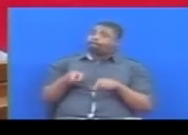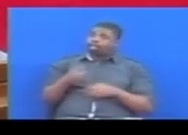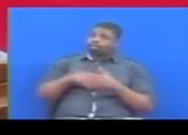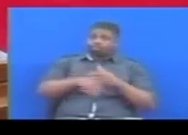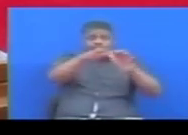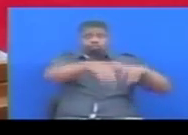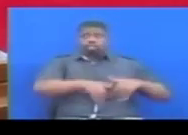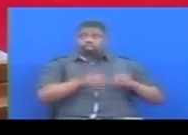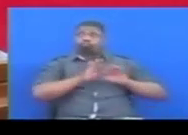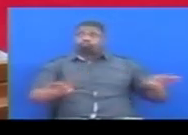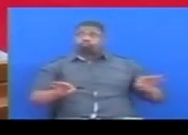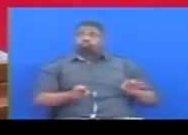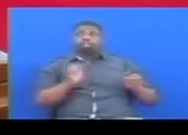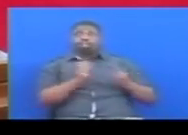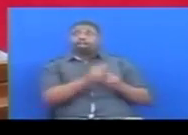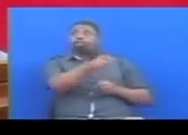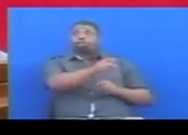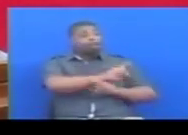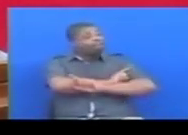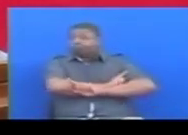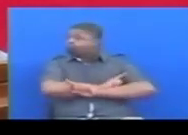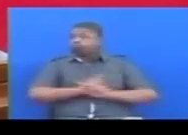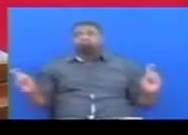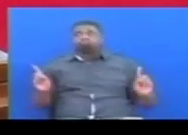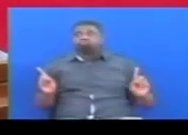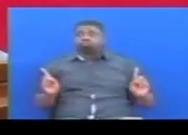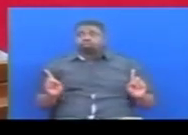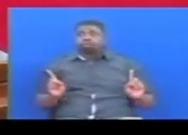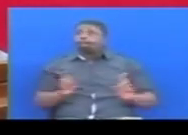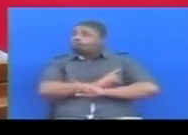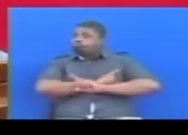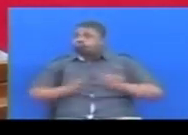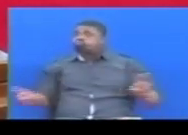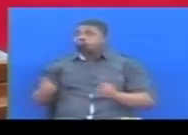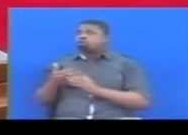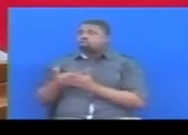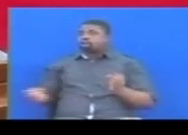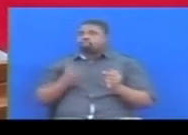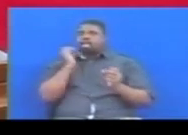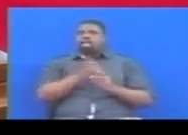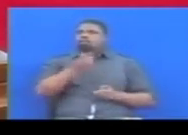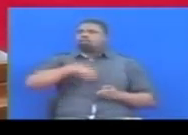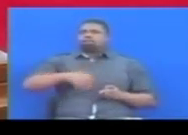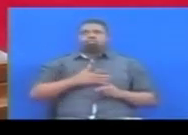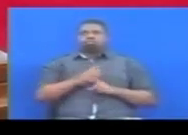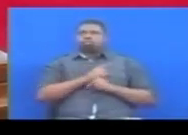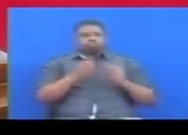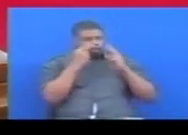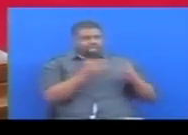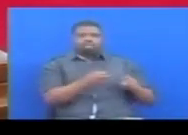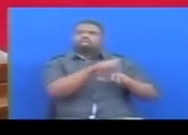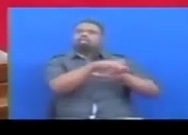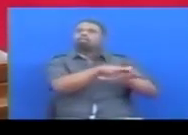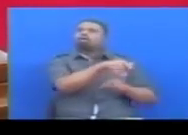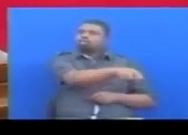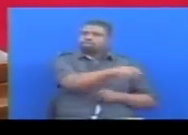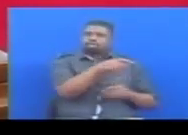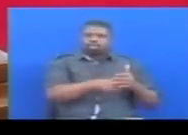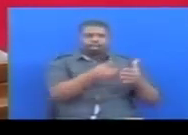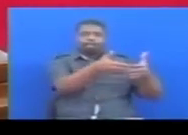tukufu, jambo hilo ni marufuku. Kwa sababu lengo letu si kuangalia hawa samaki wanaowekwa katika